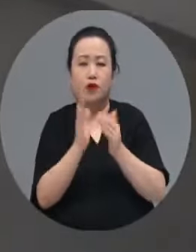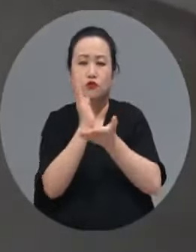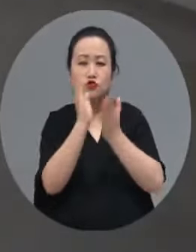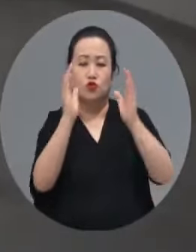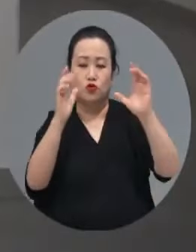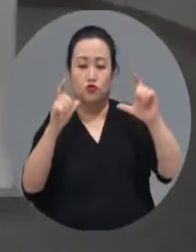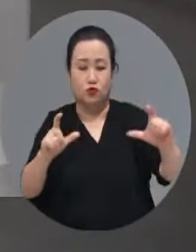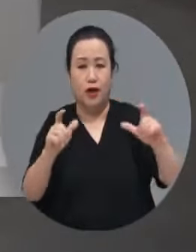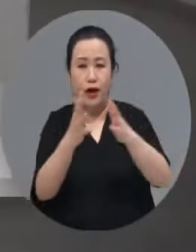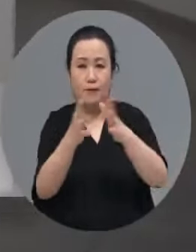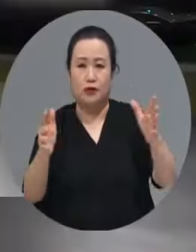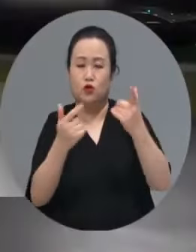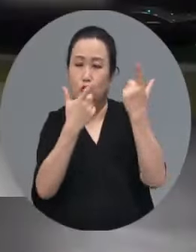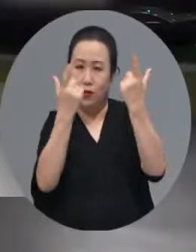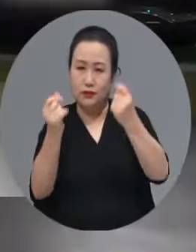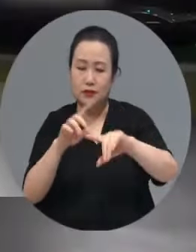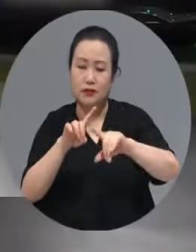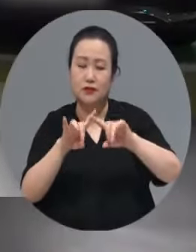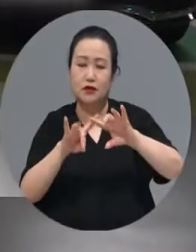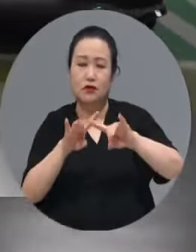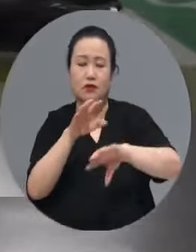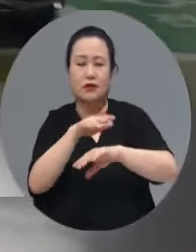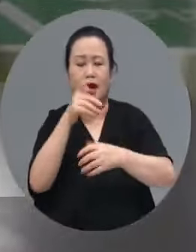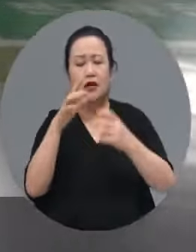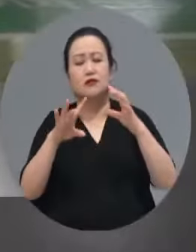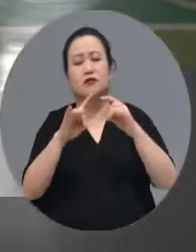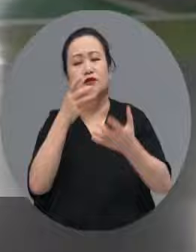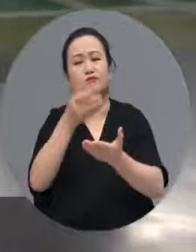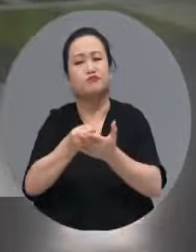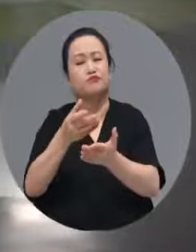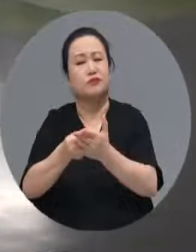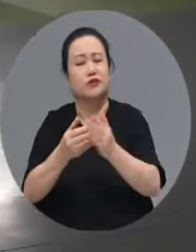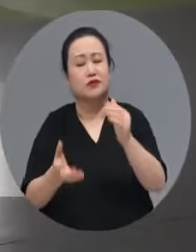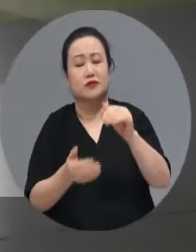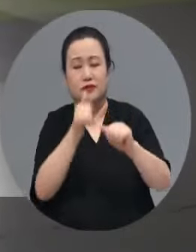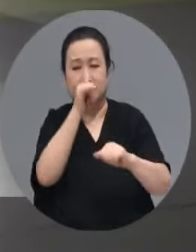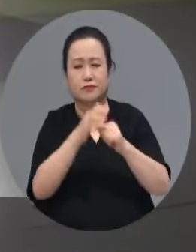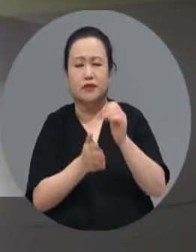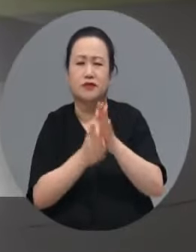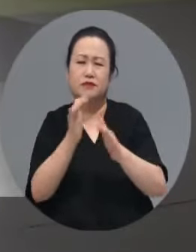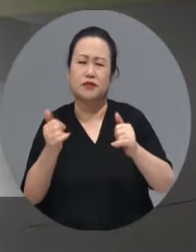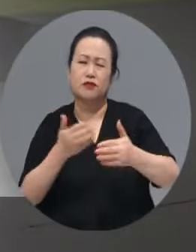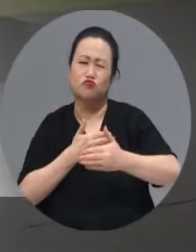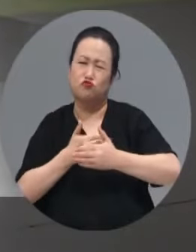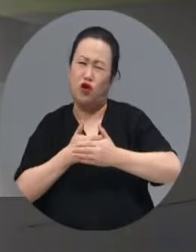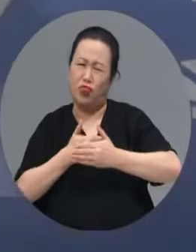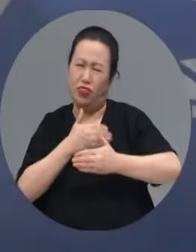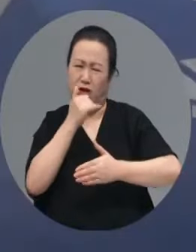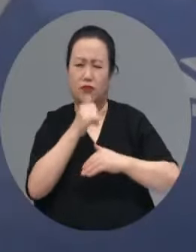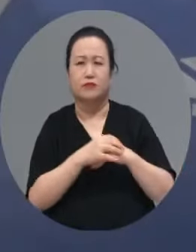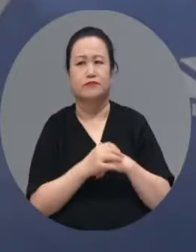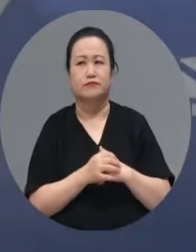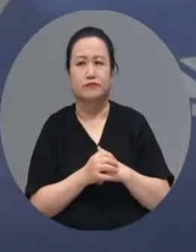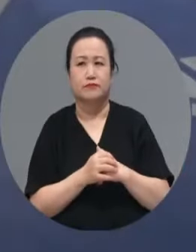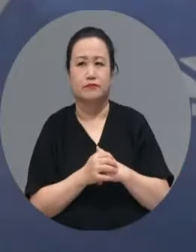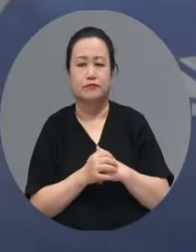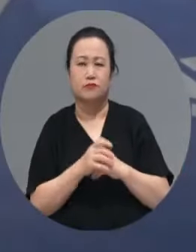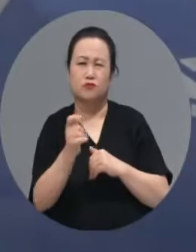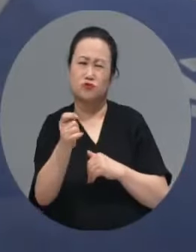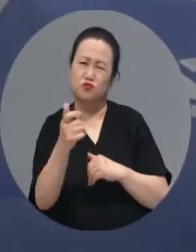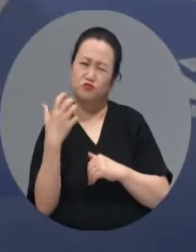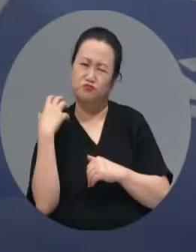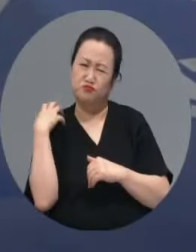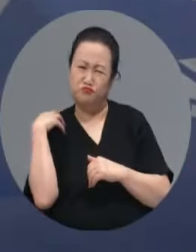수영구의 한 아파트. 역시나 전기차 충전시설이 설치돼 있는데 주민들은 불안감을 호소합니다. 약간